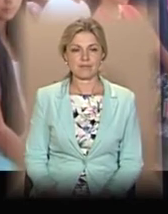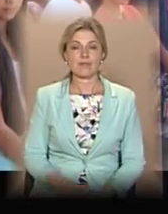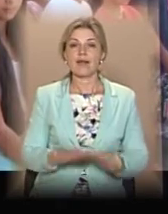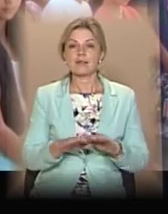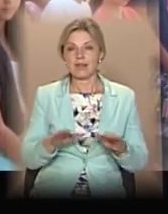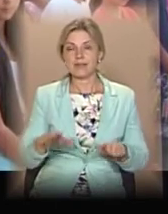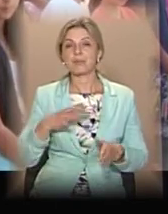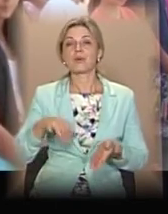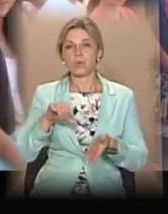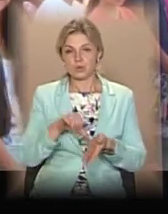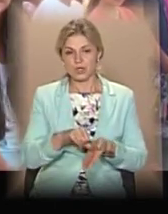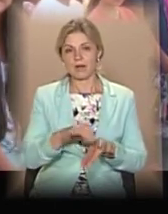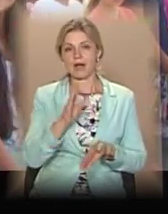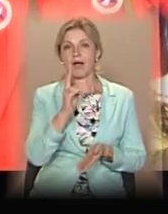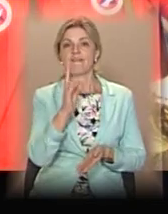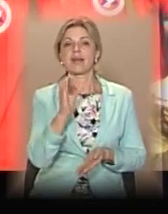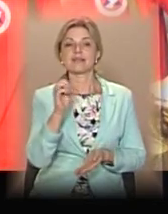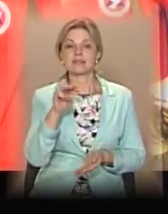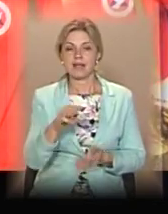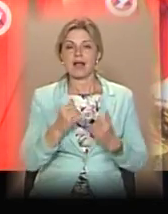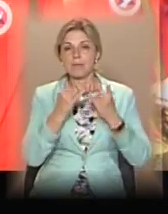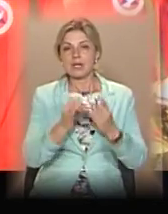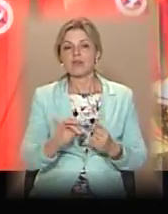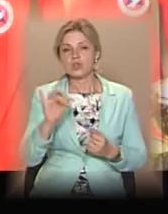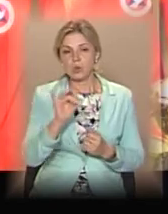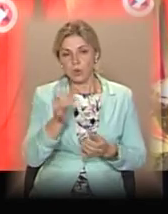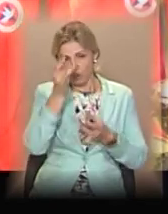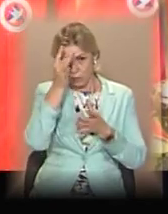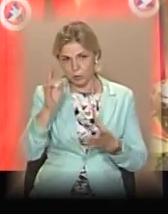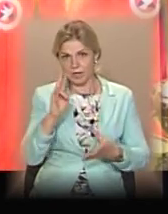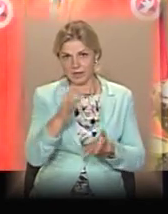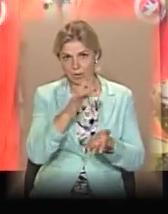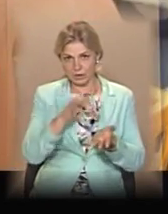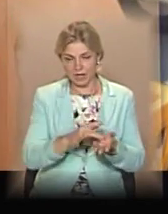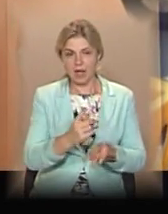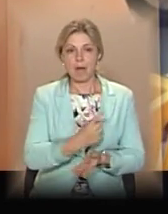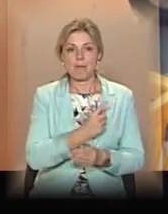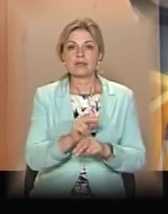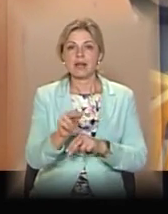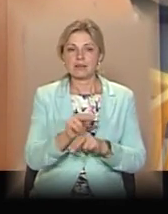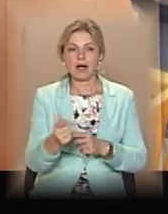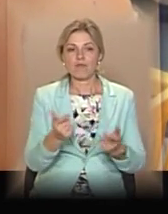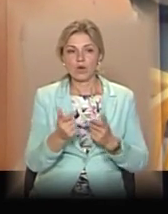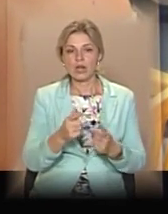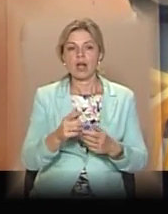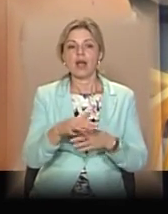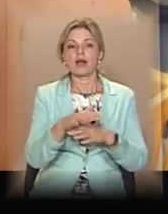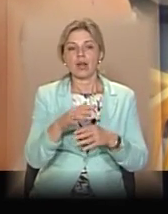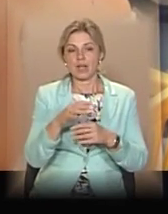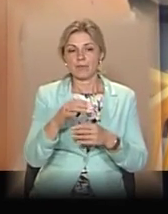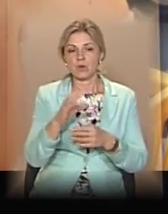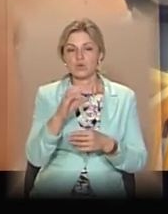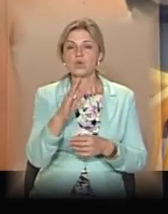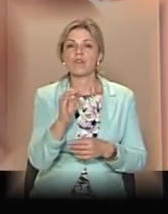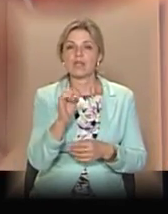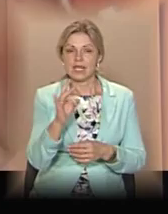Діти брали участь і в квесті, присвяченому історії та культурі Миколаєва, майстер-класах з виготовлення народних сувенірів, оберегів,